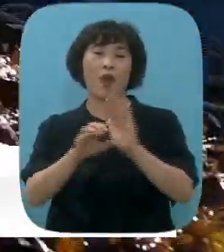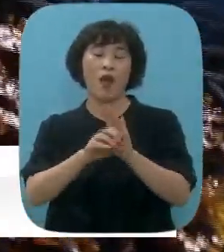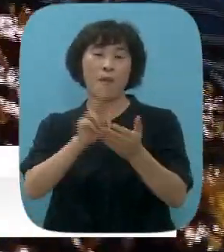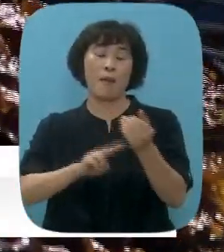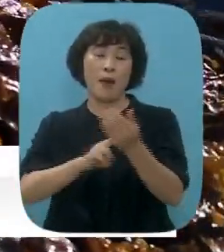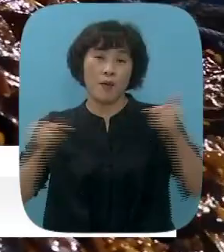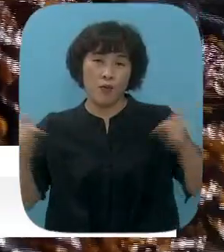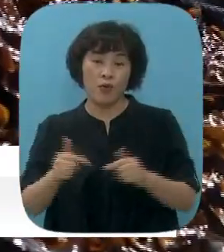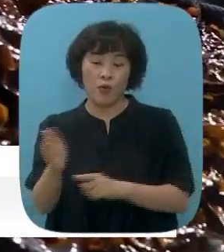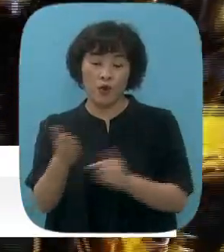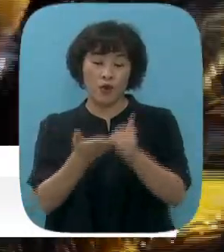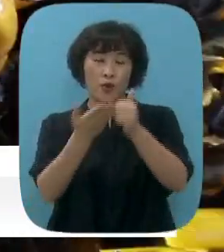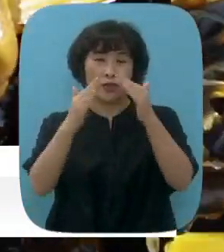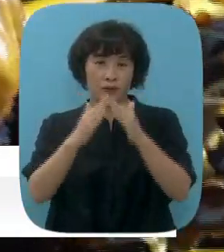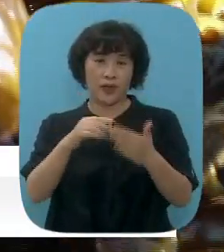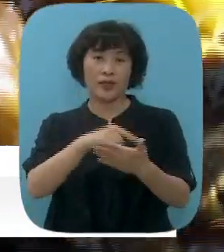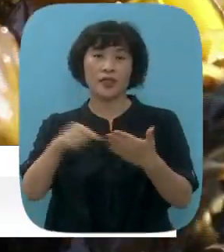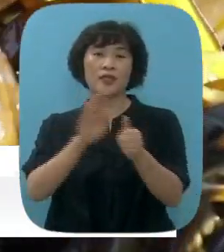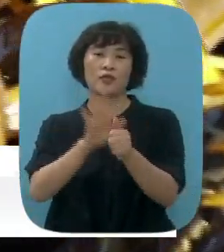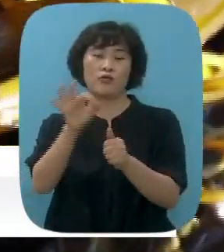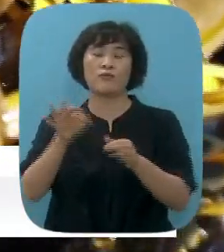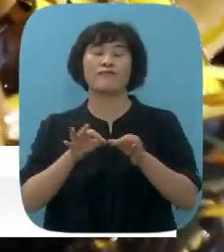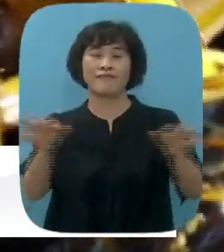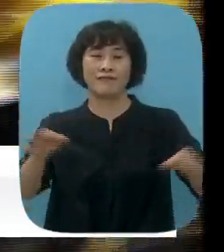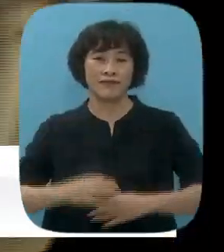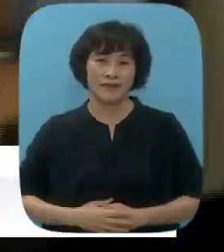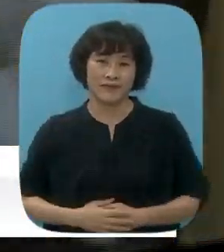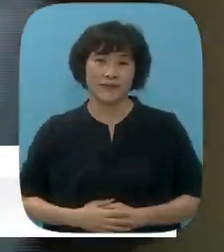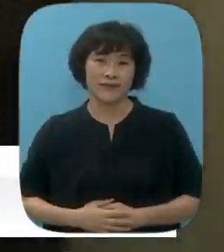코로나19로 매출이 감소한 양식어가에 재난지원금을 지급합니다.